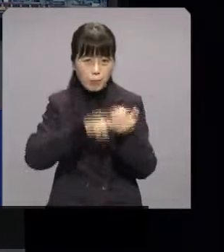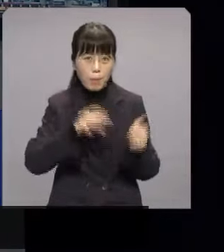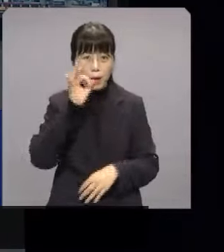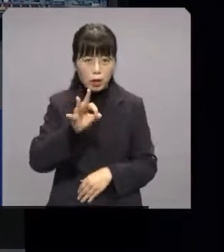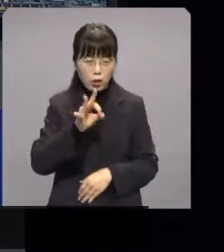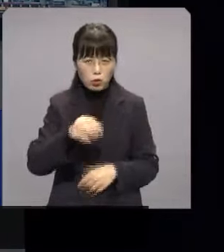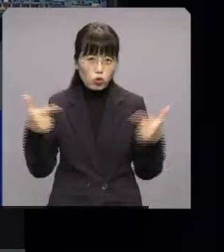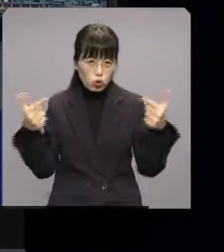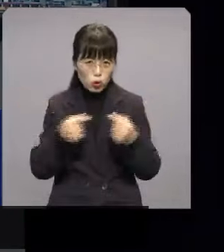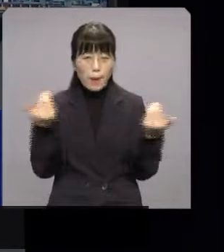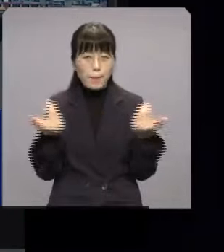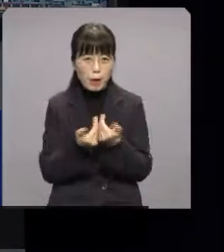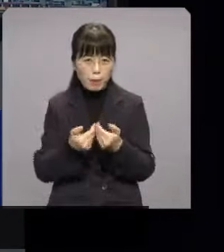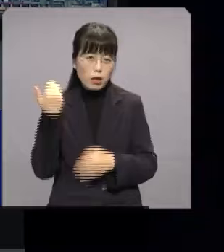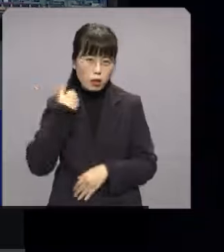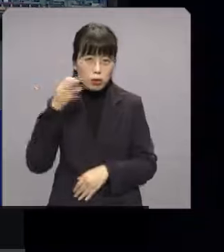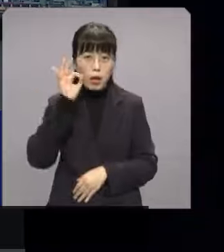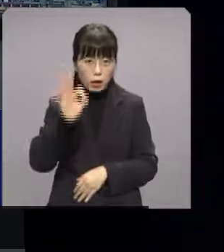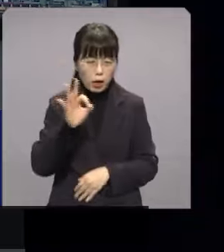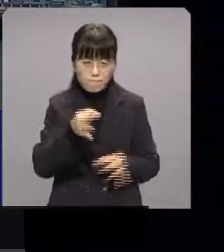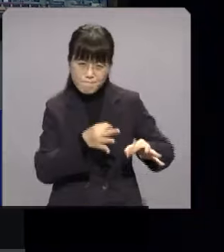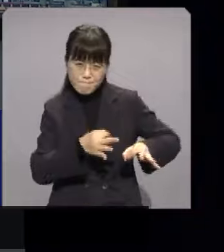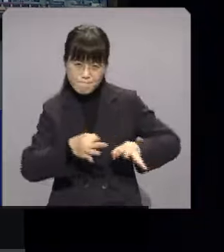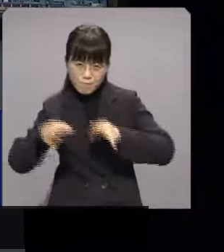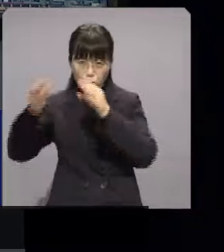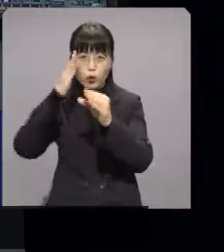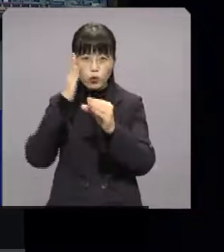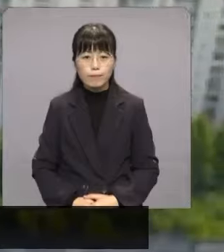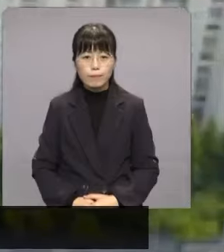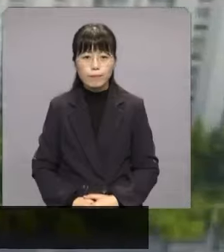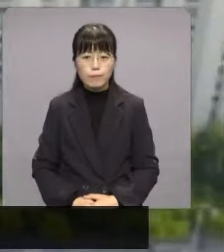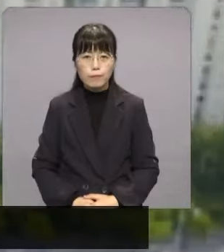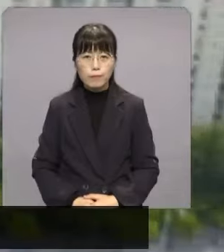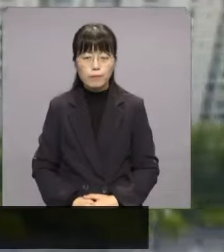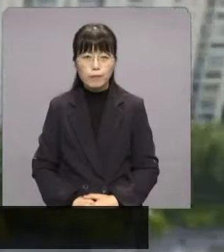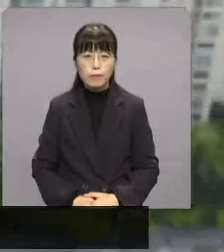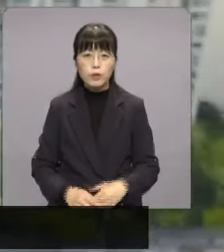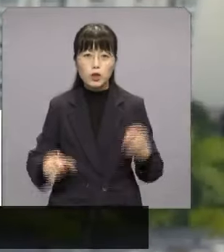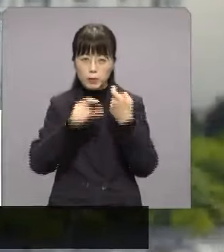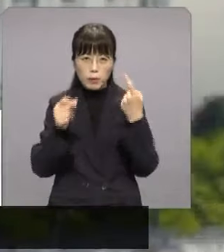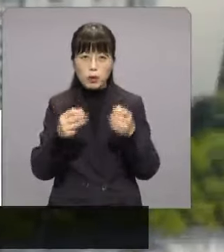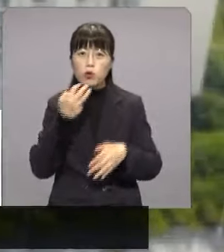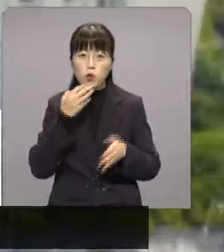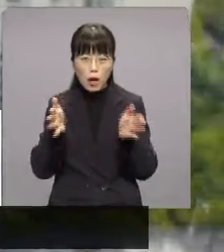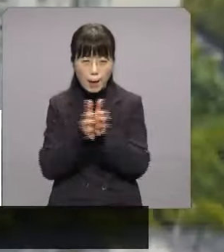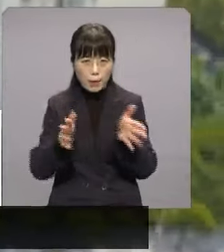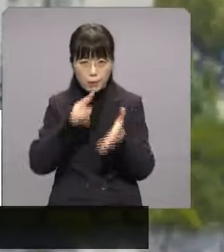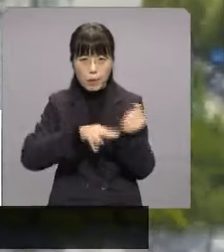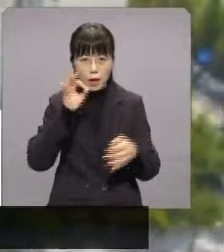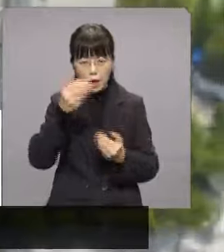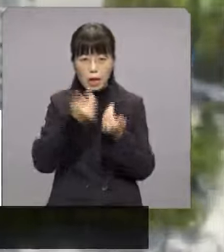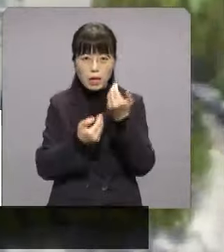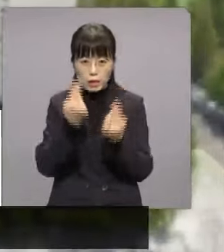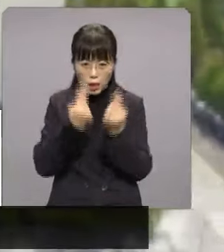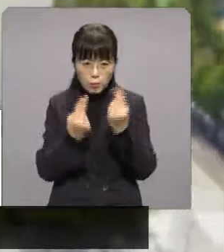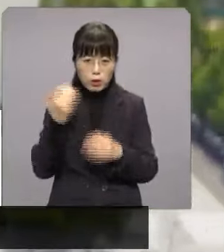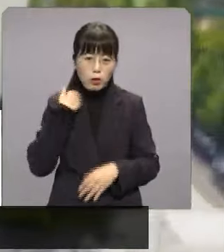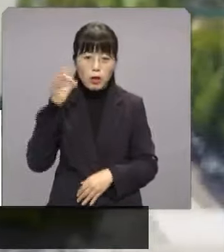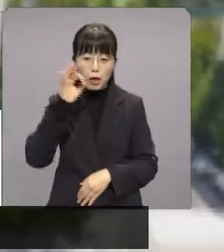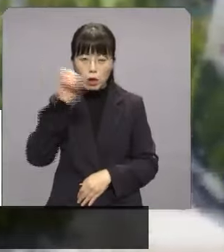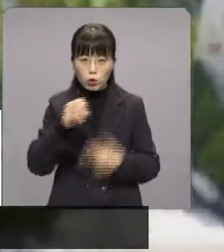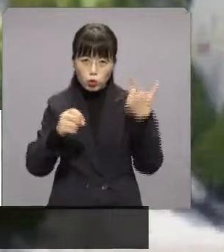가격이 주춤한 반면 전세 가격은 꾸준히 오르고 있기 때문입니다. 이달 수도권 아파트 매매가 대비 전세가 비율은